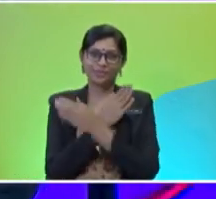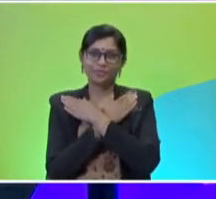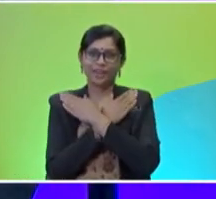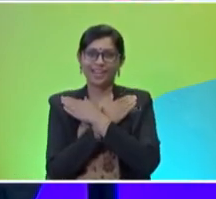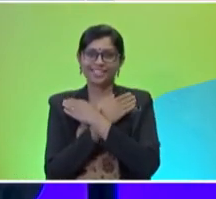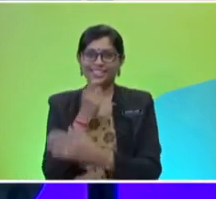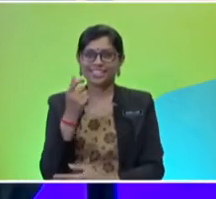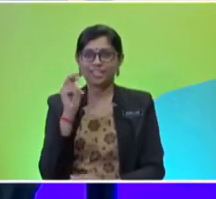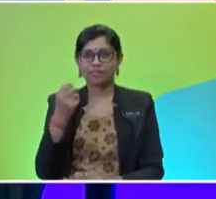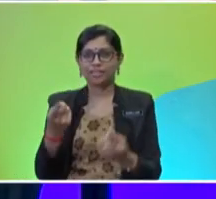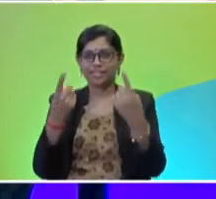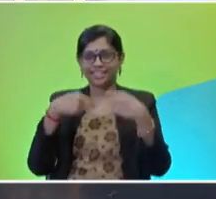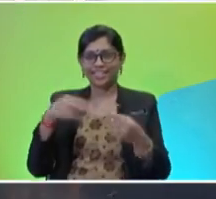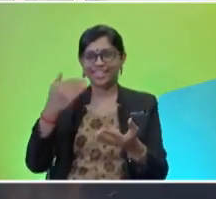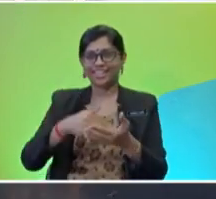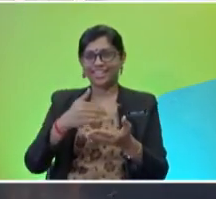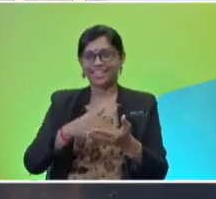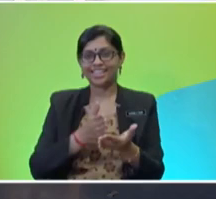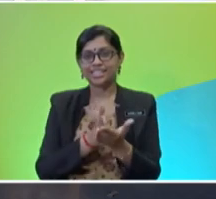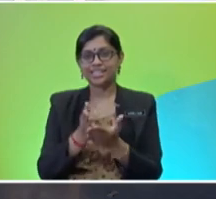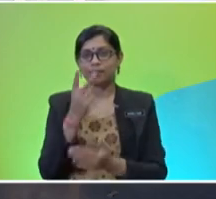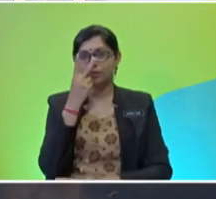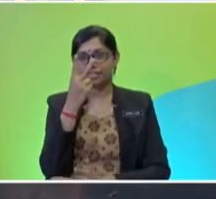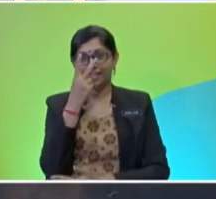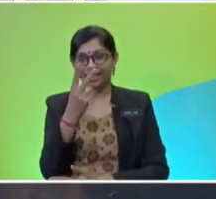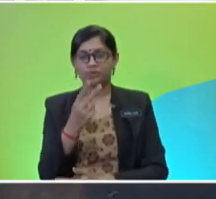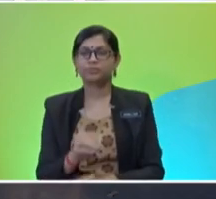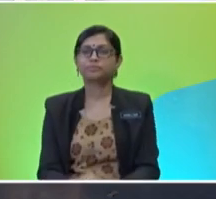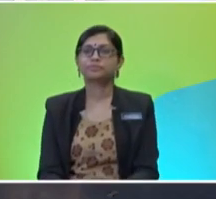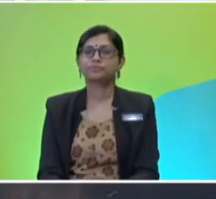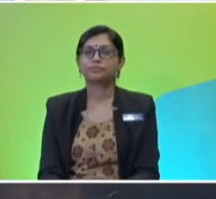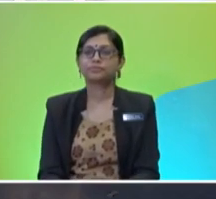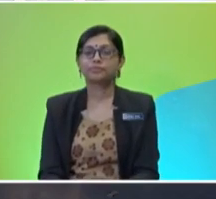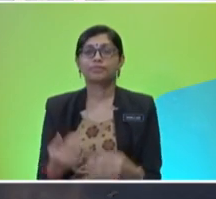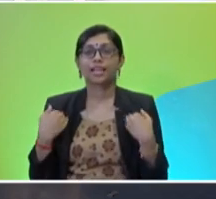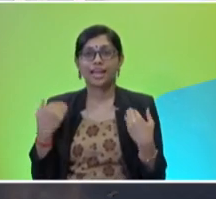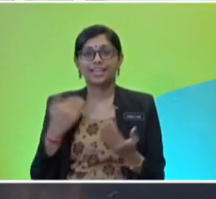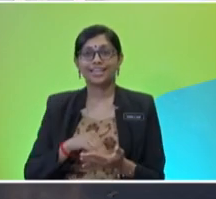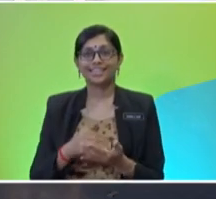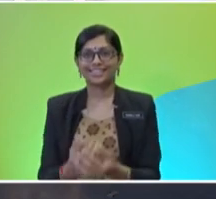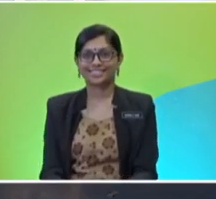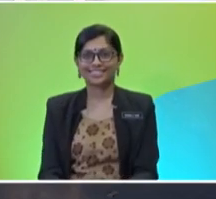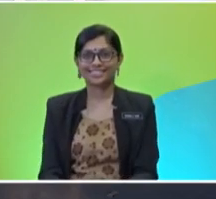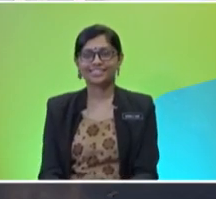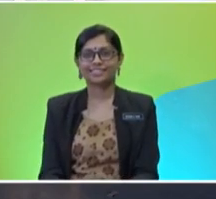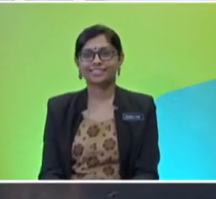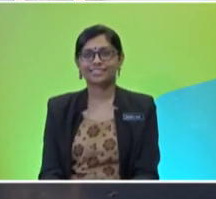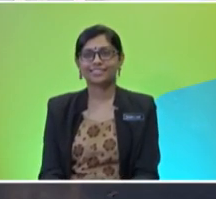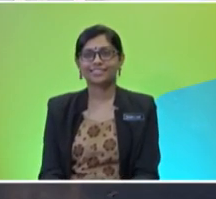Boleh. Saya dah lapar. Jadi kepada anda semua, jangan ke mana-mana. Selepas ini kita akan kembali dalam tahap